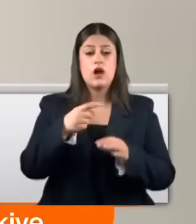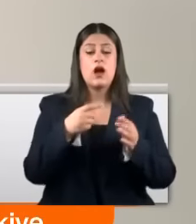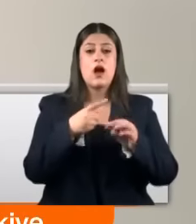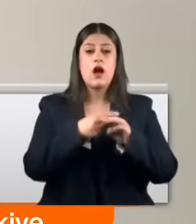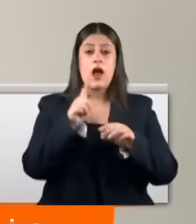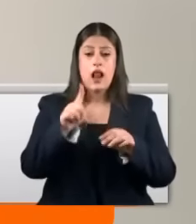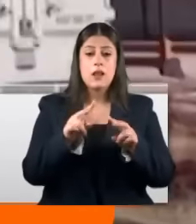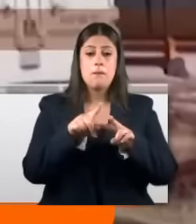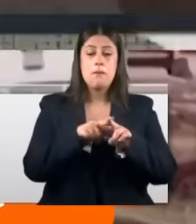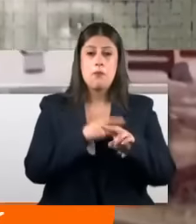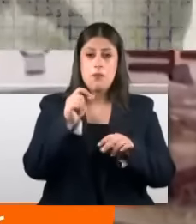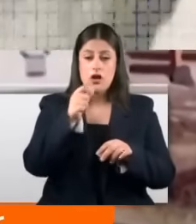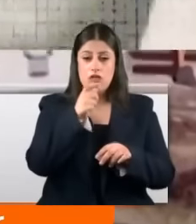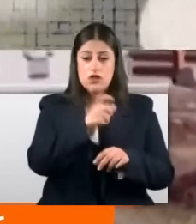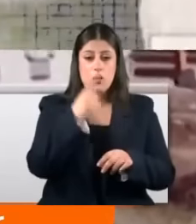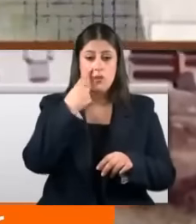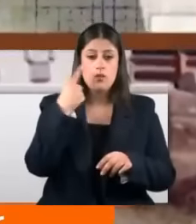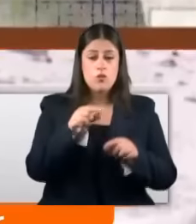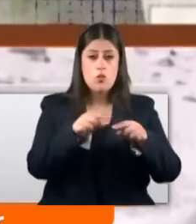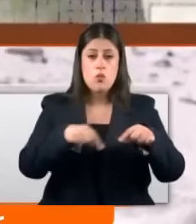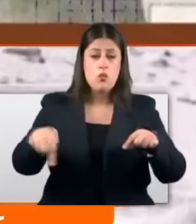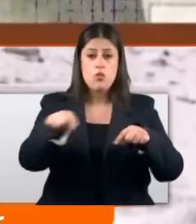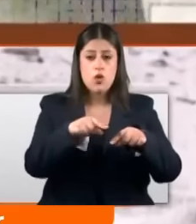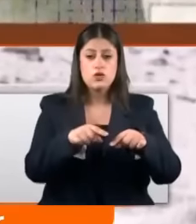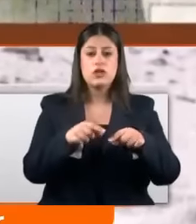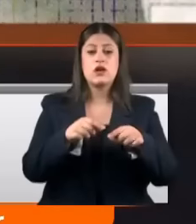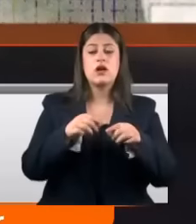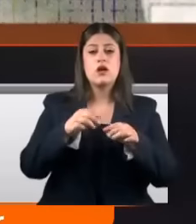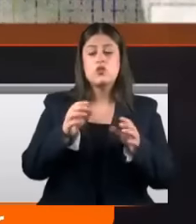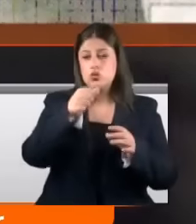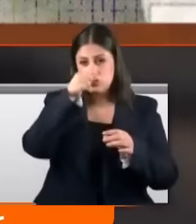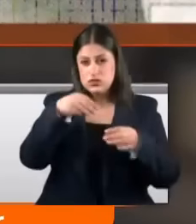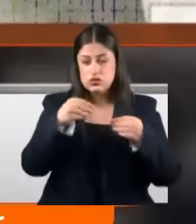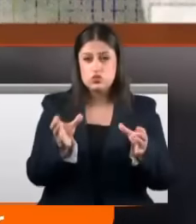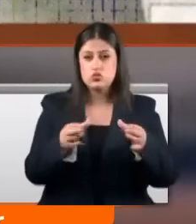İsmail Zambada Garcia da bölgeye kan kusturan kartelin beyniydi.